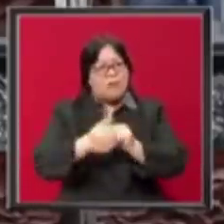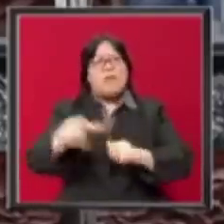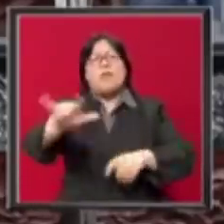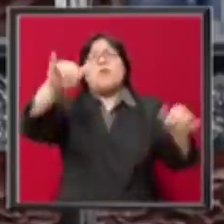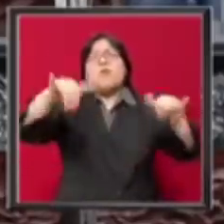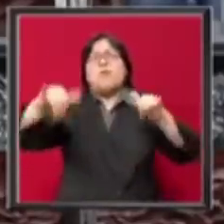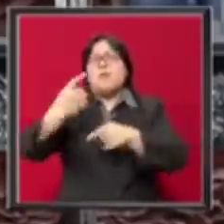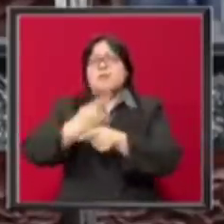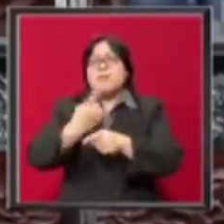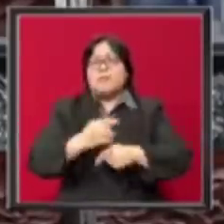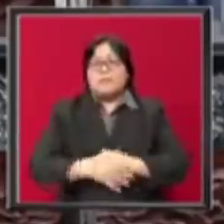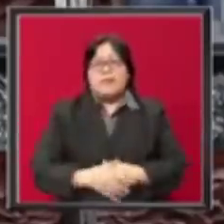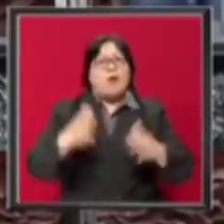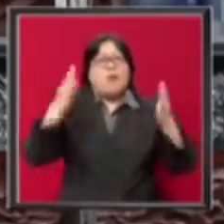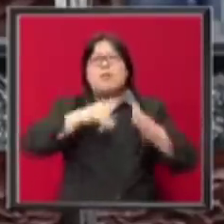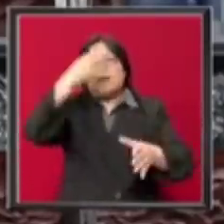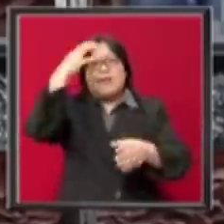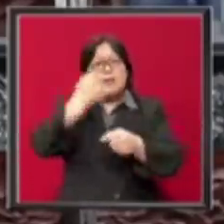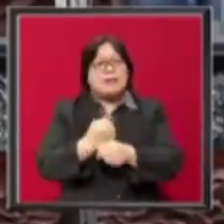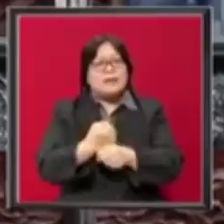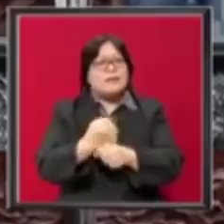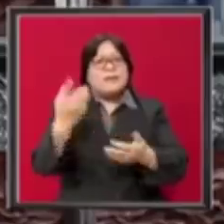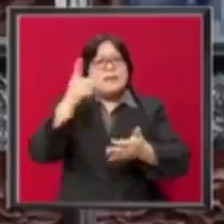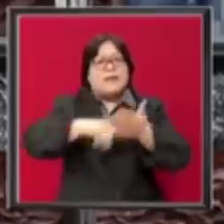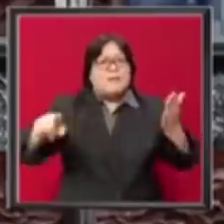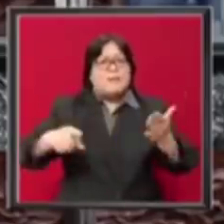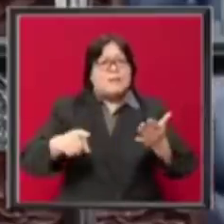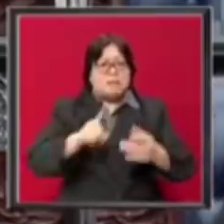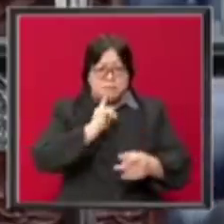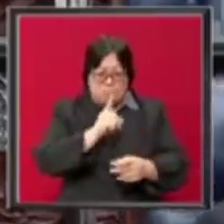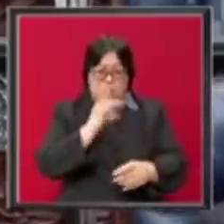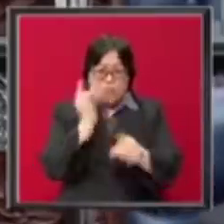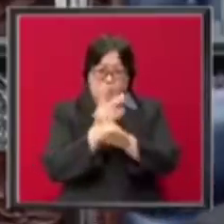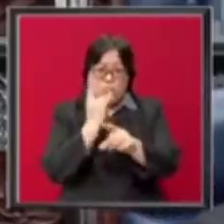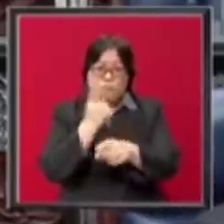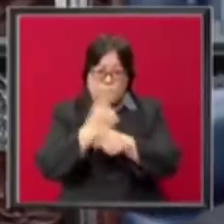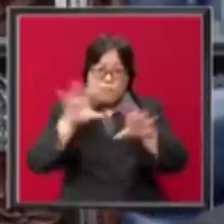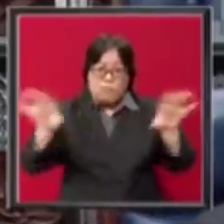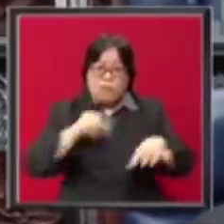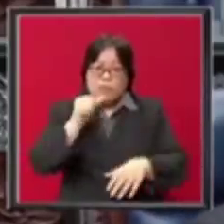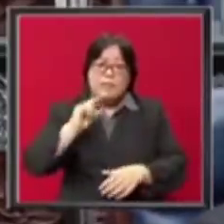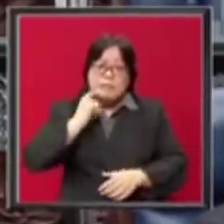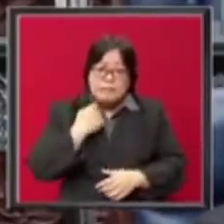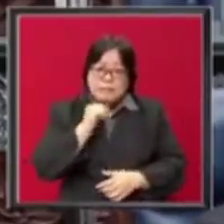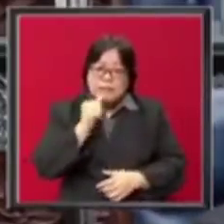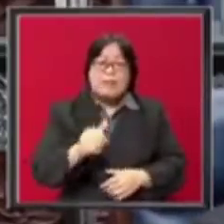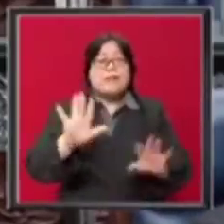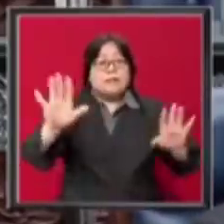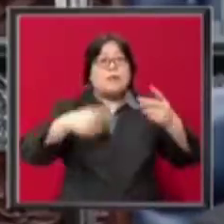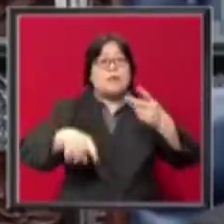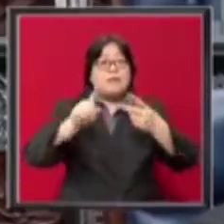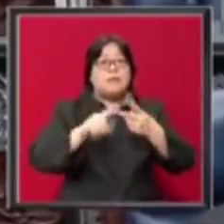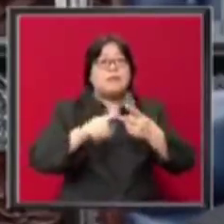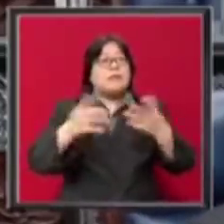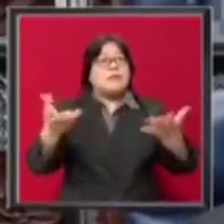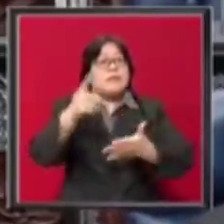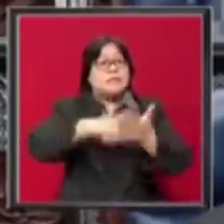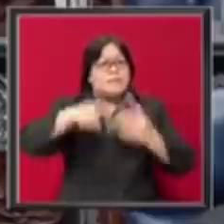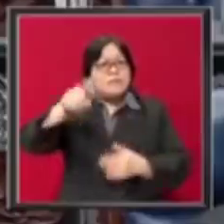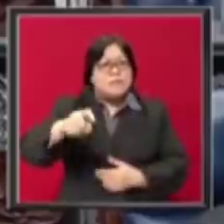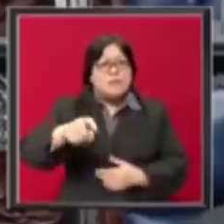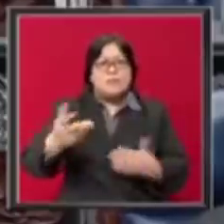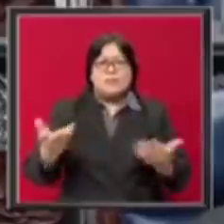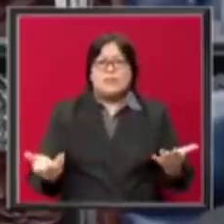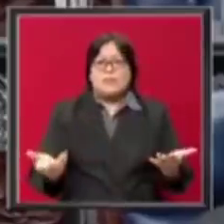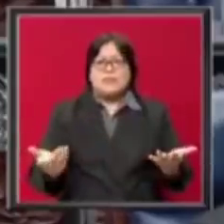Jadi orang tak yakin kita. Jadi orang tak yakin. Apakah sungguh-sungguh pelaksanaan mereka, satu. Keduanya, apakah perlu